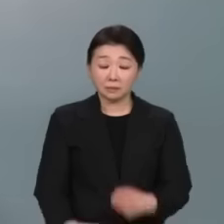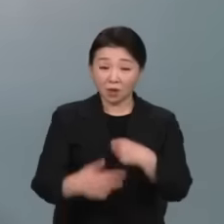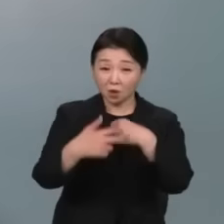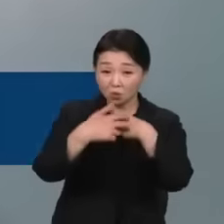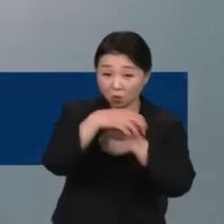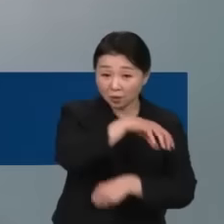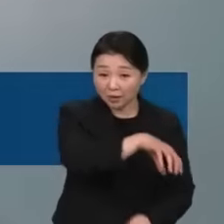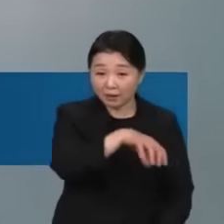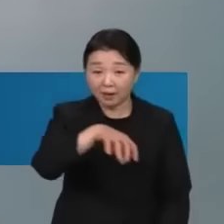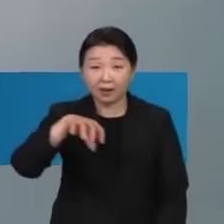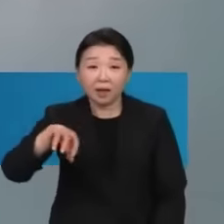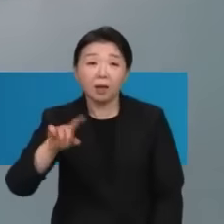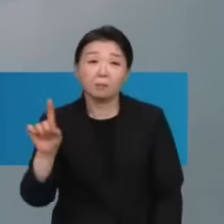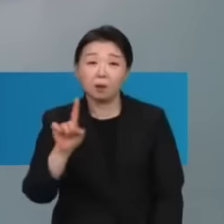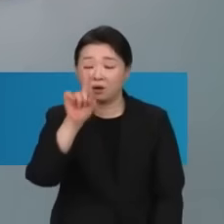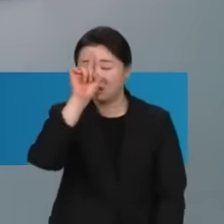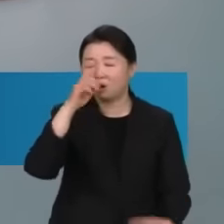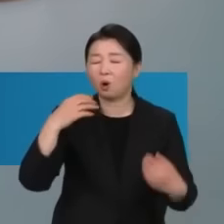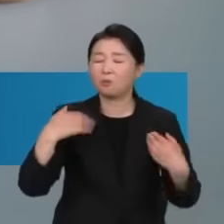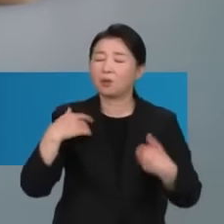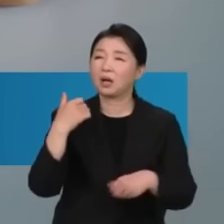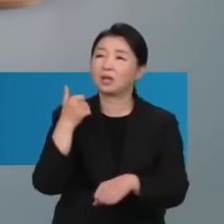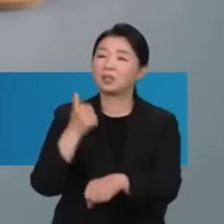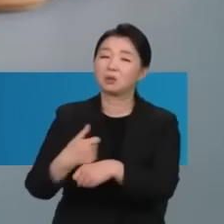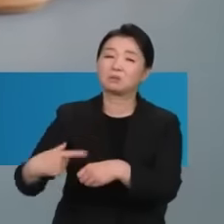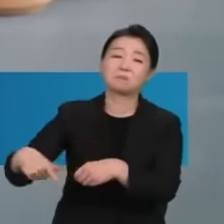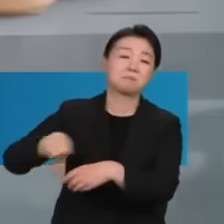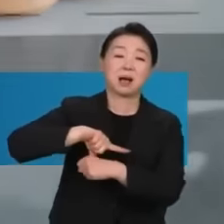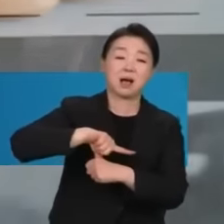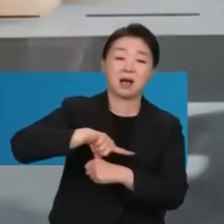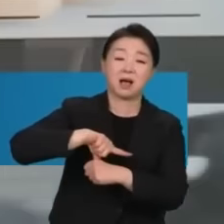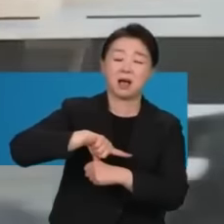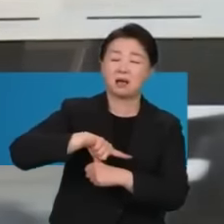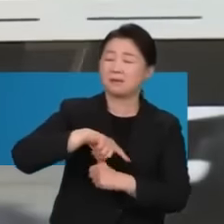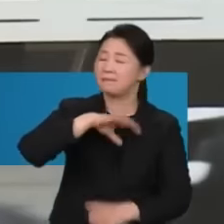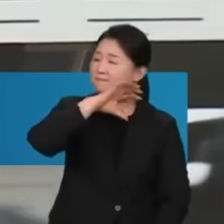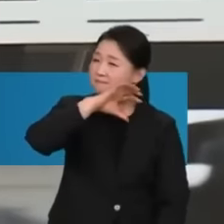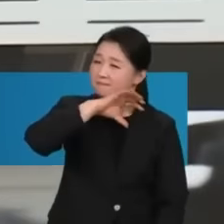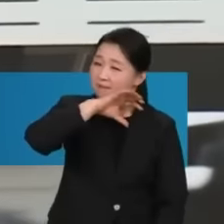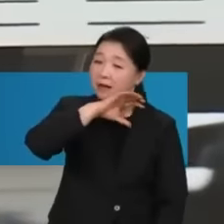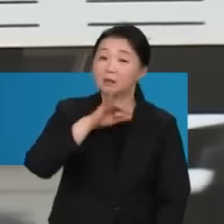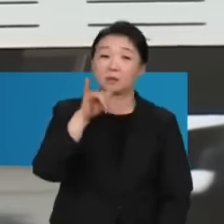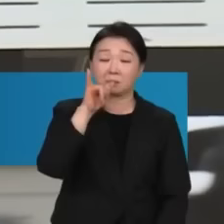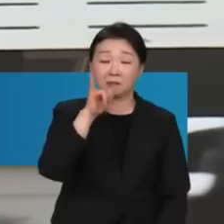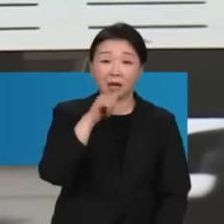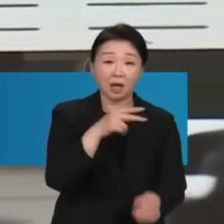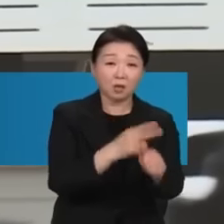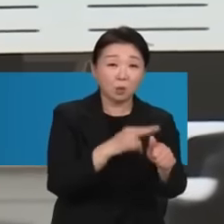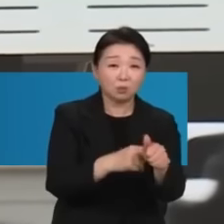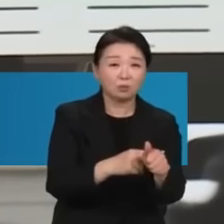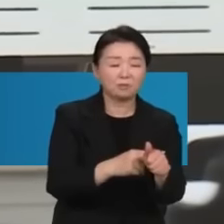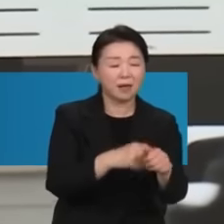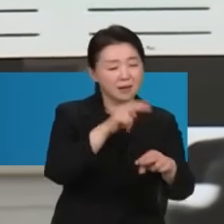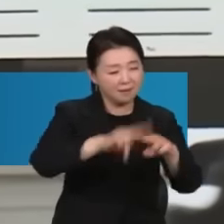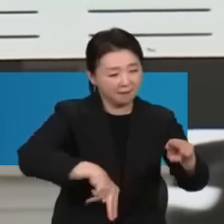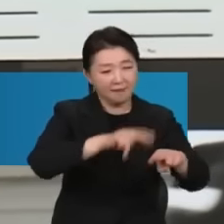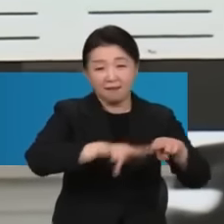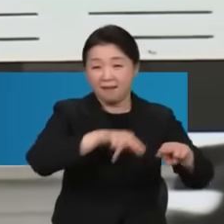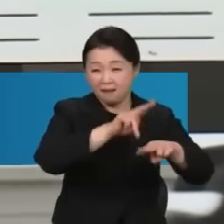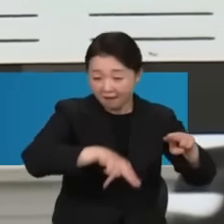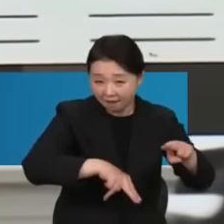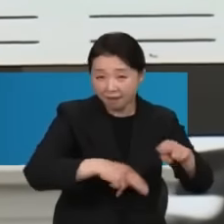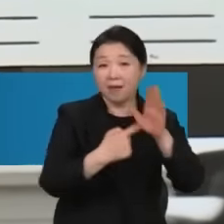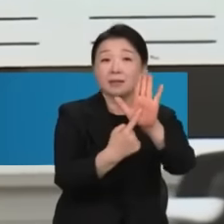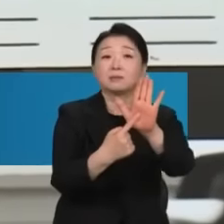의료계는 즉각 정부가 돌아올 수 없는 강을 건넜다며 강하게 반발했습니다. 의대 교수들은 줄사직을 예고했고